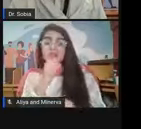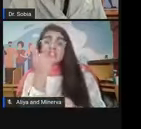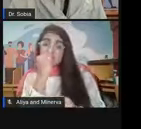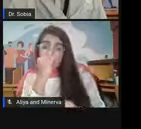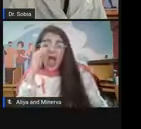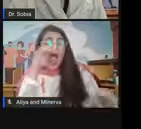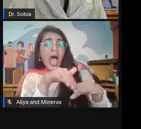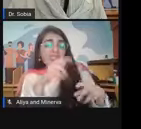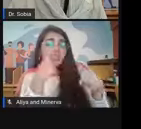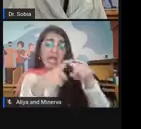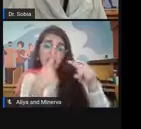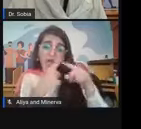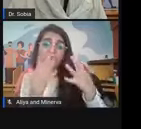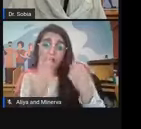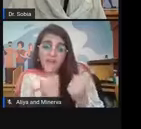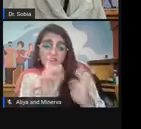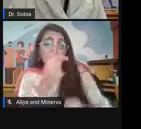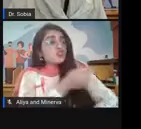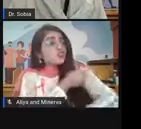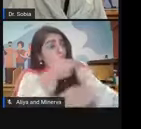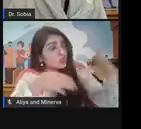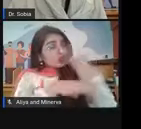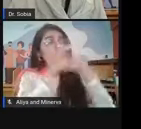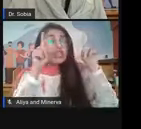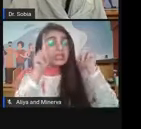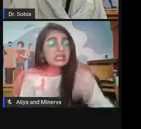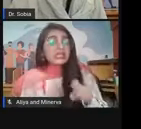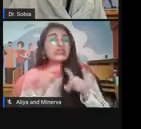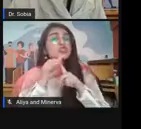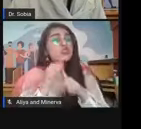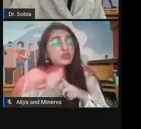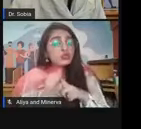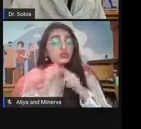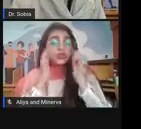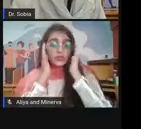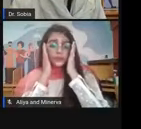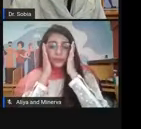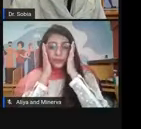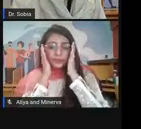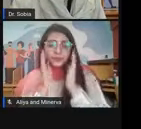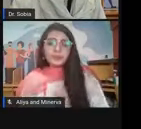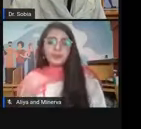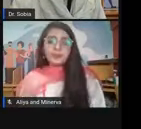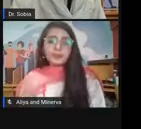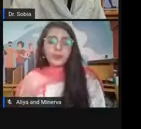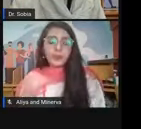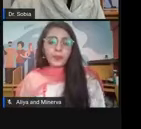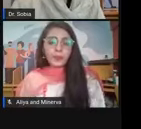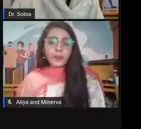समथिंग रॉन्ग विद यू एंड यू नीड टू गेट योरसेल्फ टेस्टेड एंड चेक्ड.